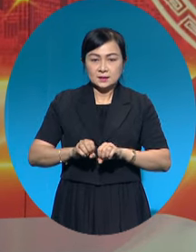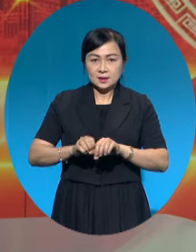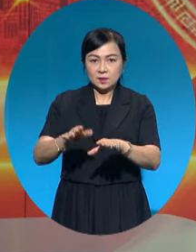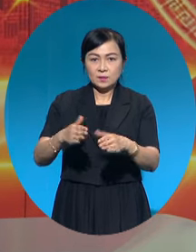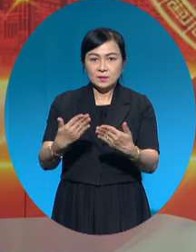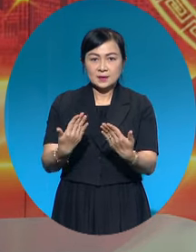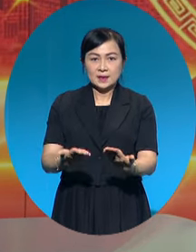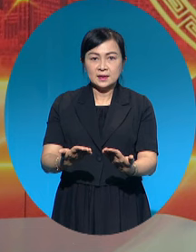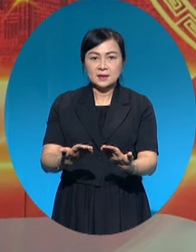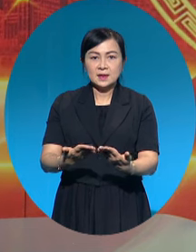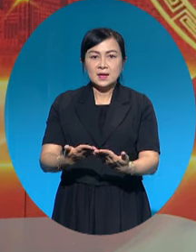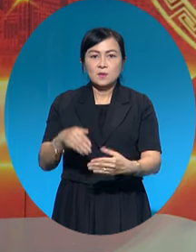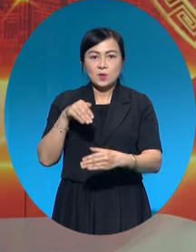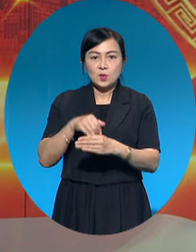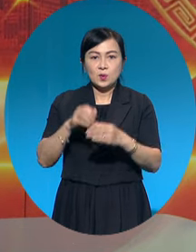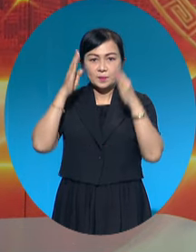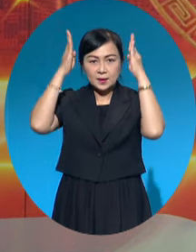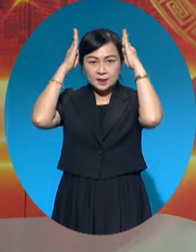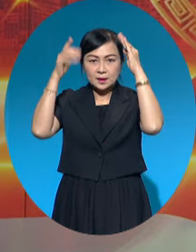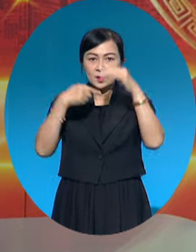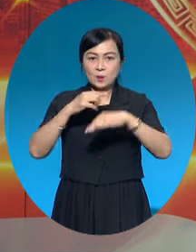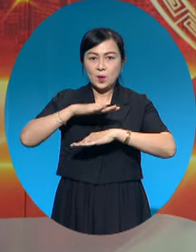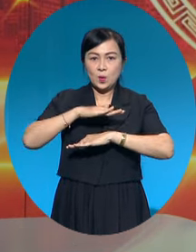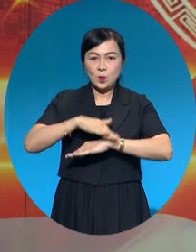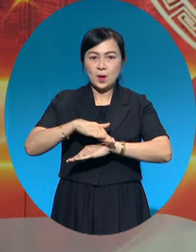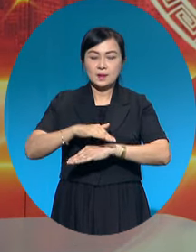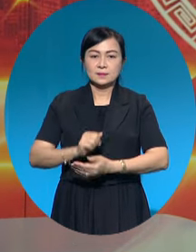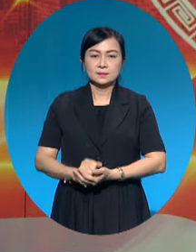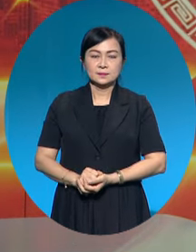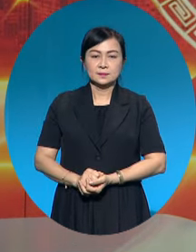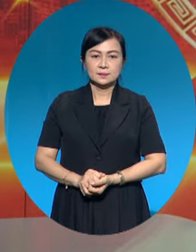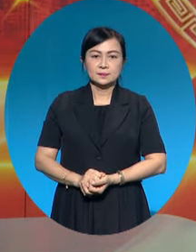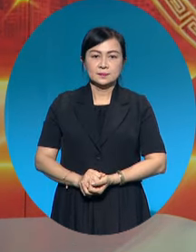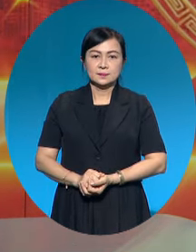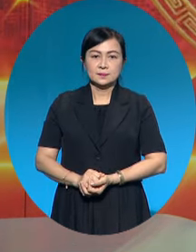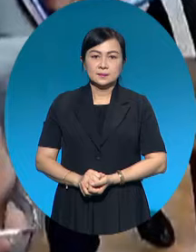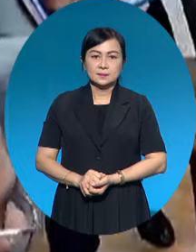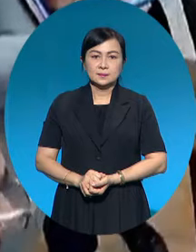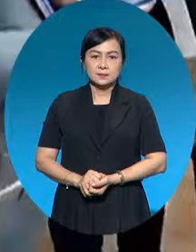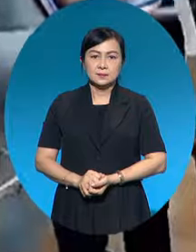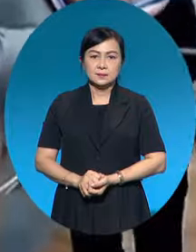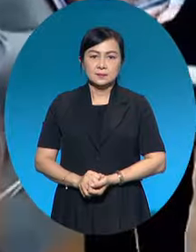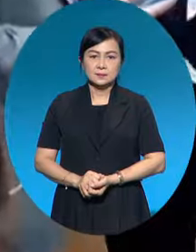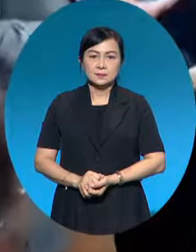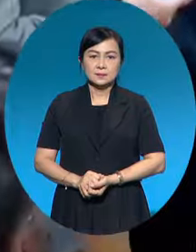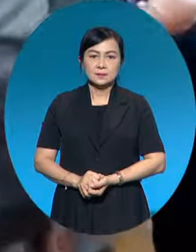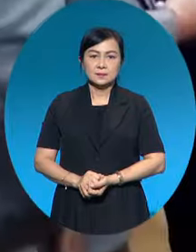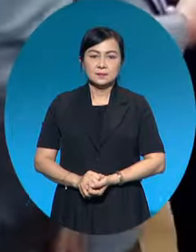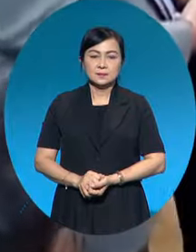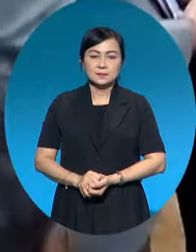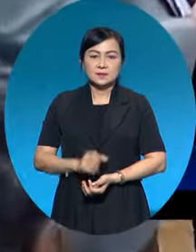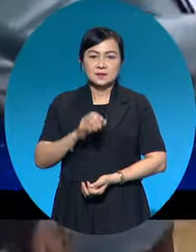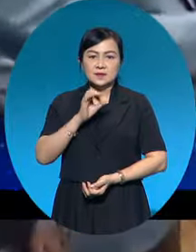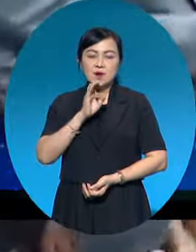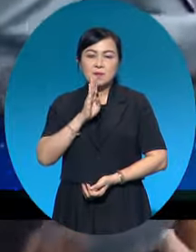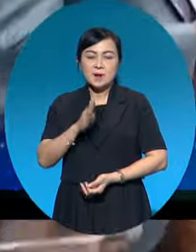tấn công đến sáng nay ủy ban bầu cử Pakistan đã công bố kết quả sơ bộ của Cuộc bầu cử